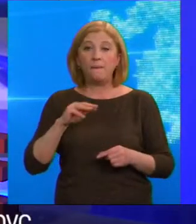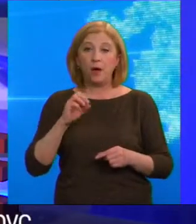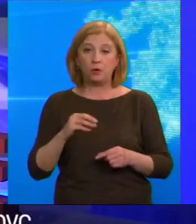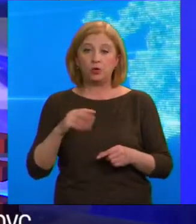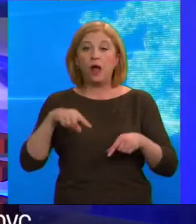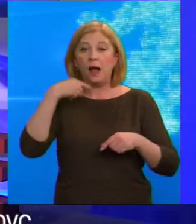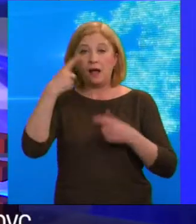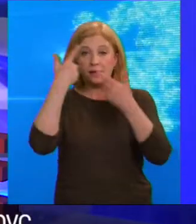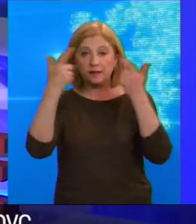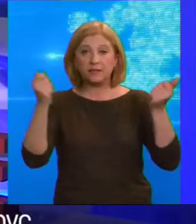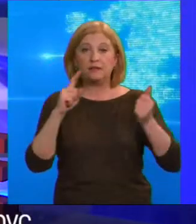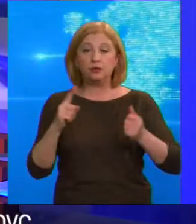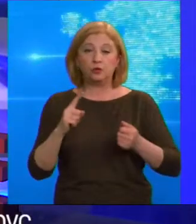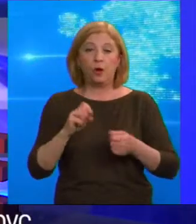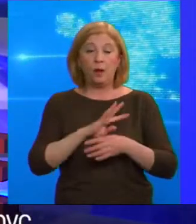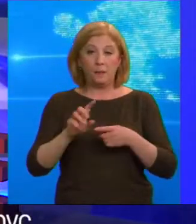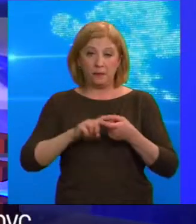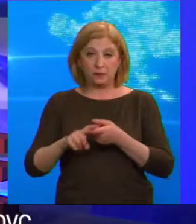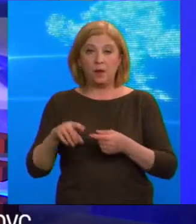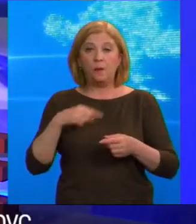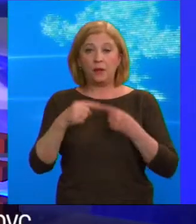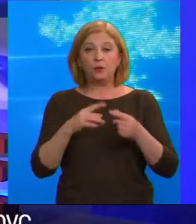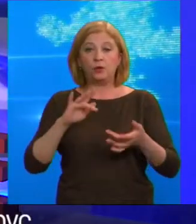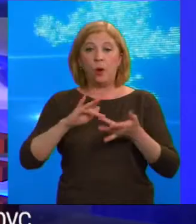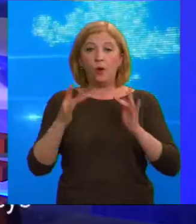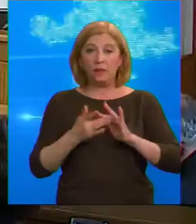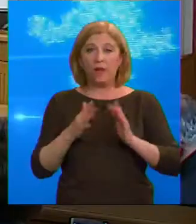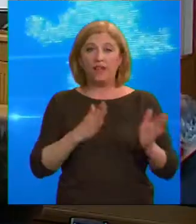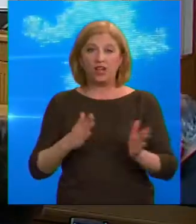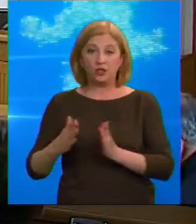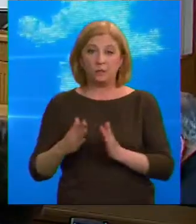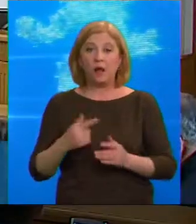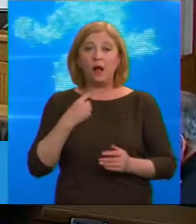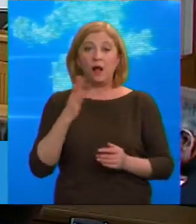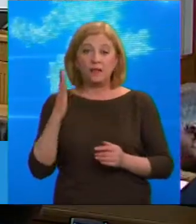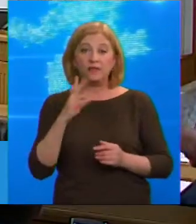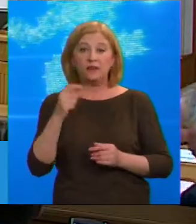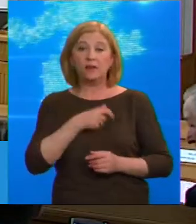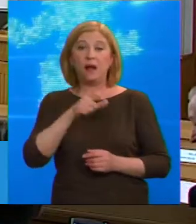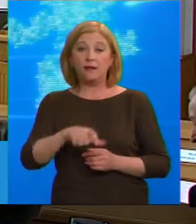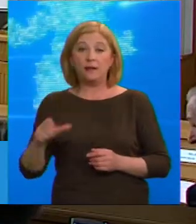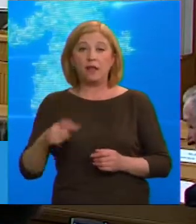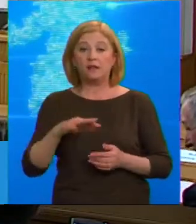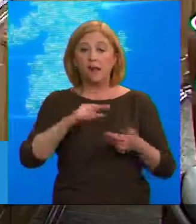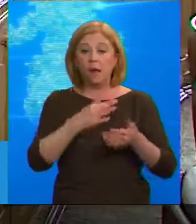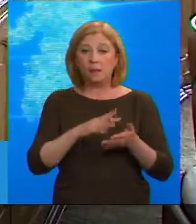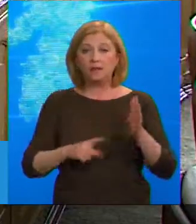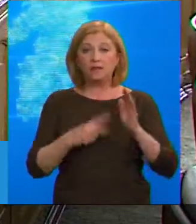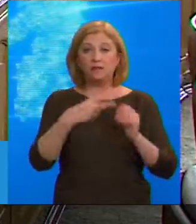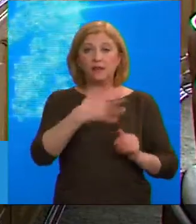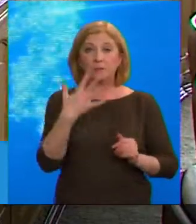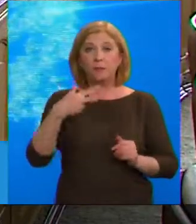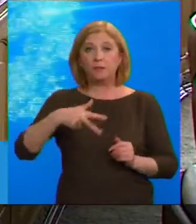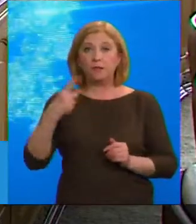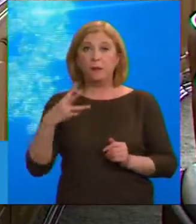анонсировал, что процедура из-за пандемии коронавируса пройдет в онлайн-режиме. Голосование за кандидатов партии продлится с 25 по 31